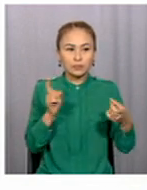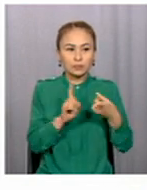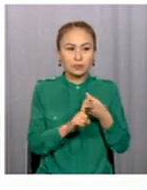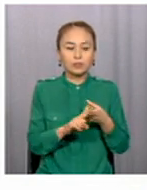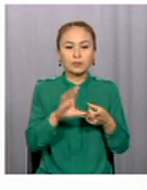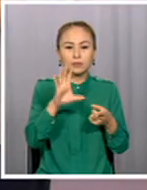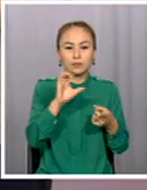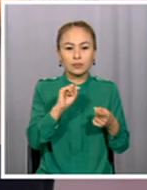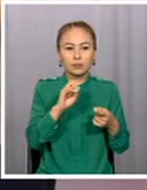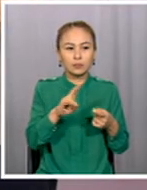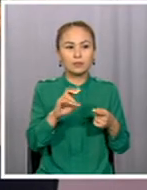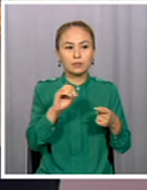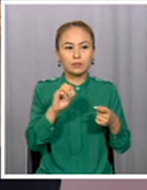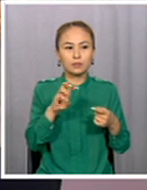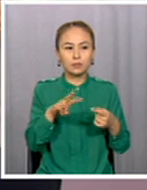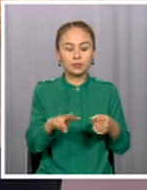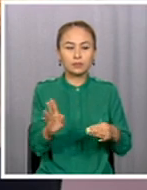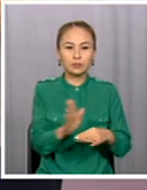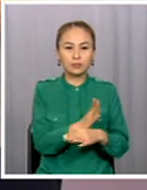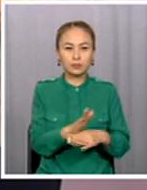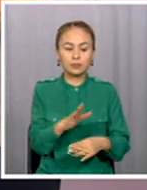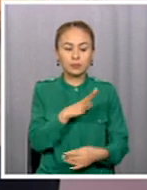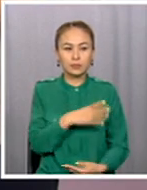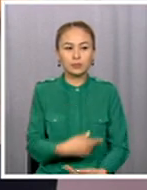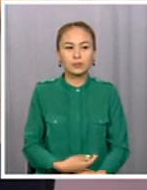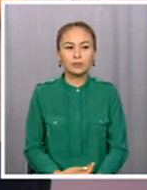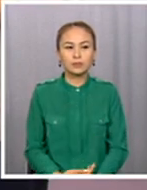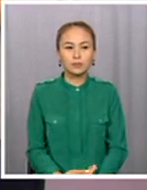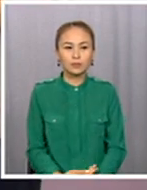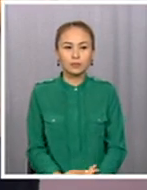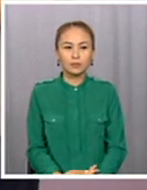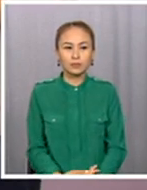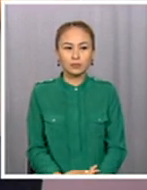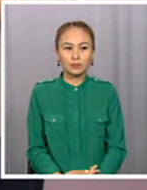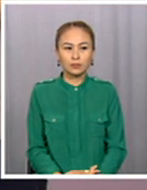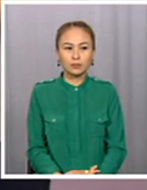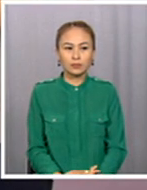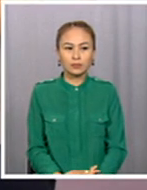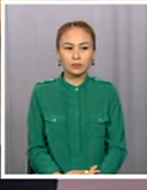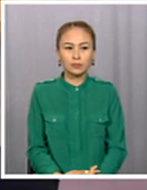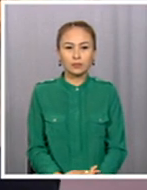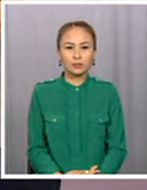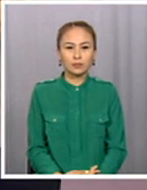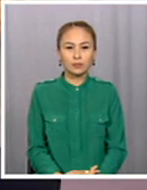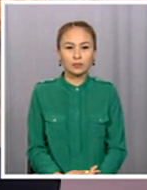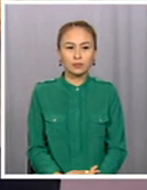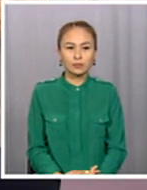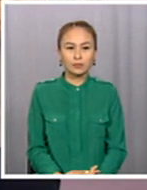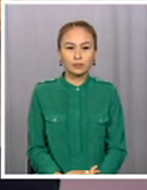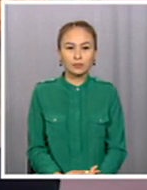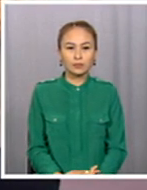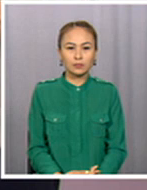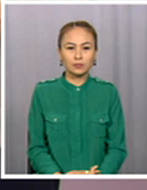байланыстырдыңдар. Сан есімдерді ажыраттыңдар. Сабақ аяқталды. Сау